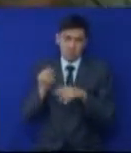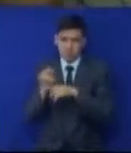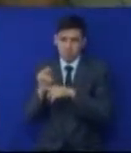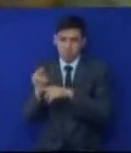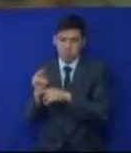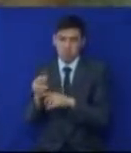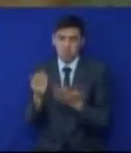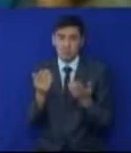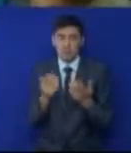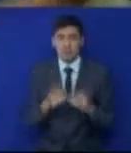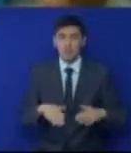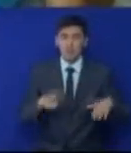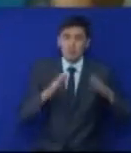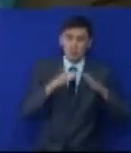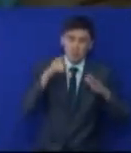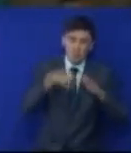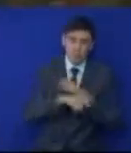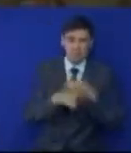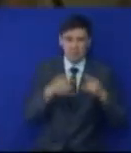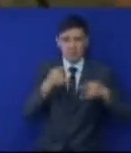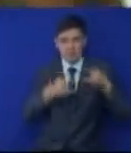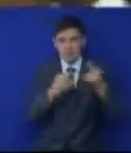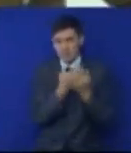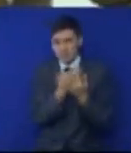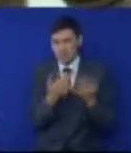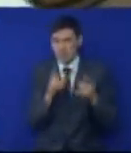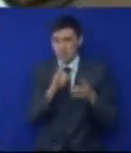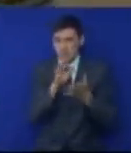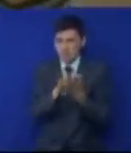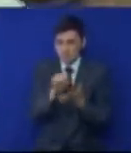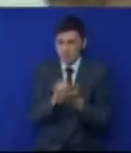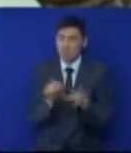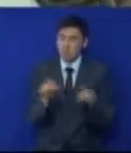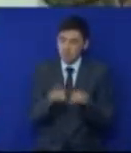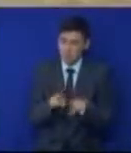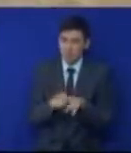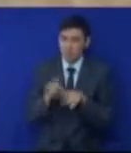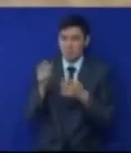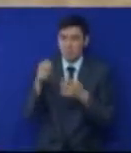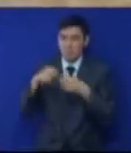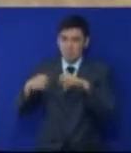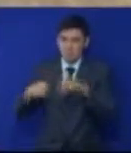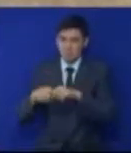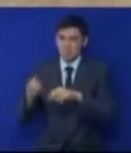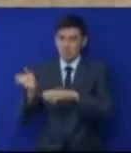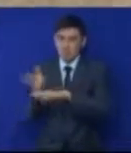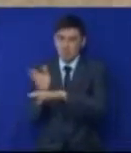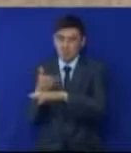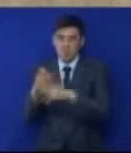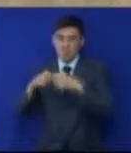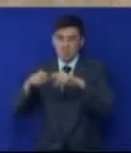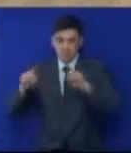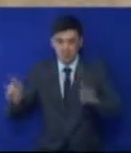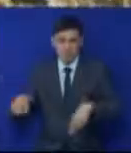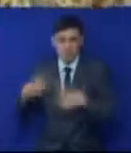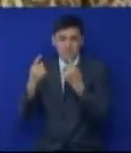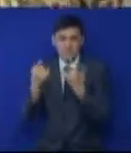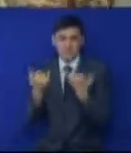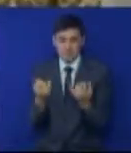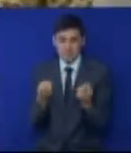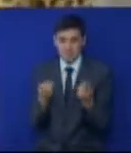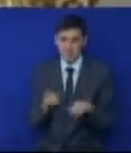бен тұрмыстық техниканың өтемақысы туралы мәселе де шешімін тапқан. Қазір мүлікті бағалау бойынша арнайы комиссия жұмыс